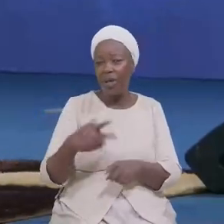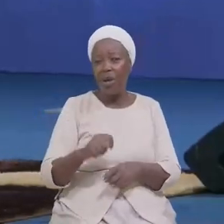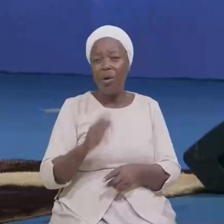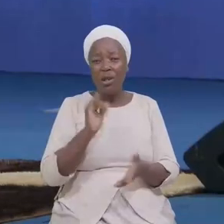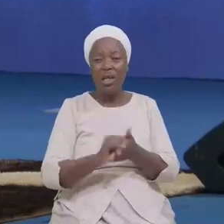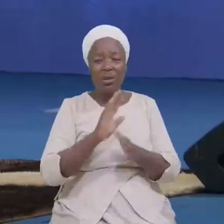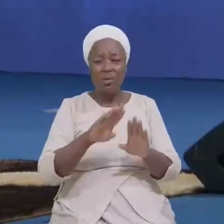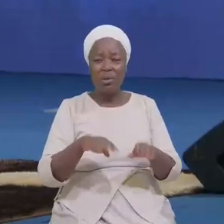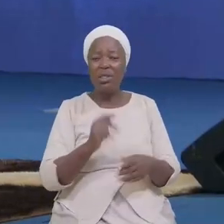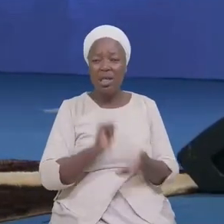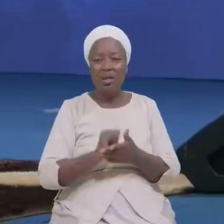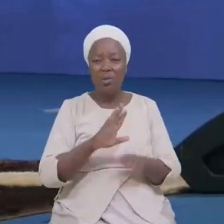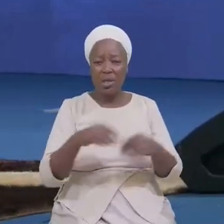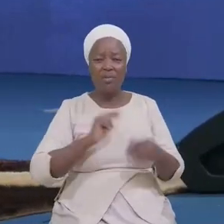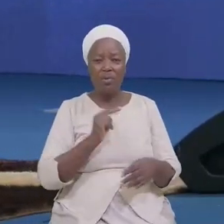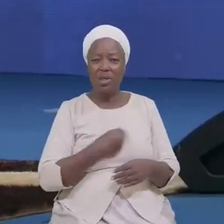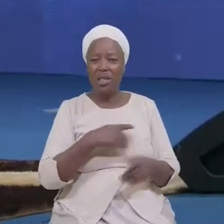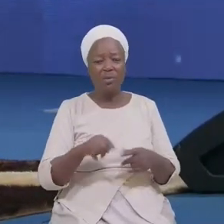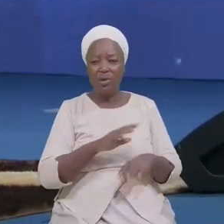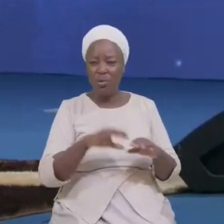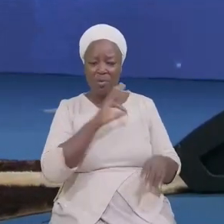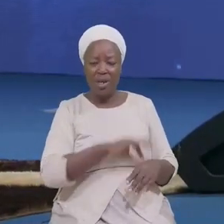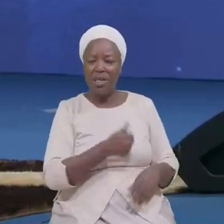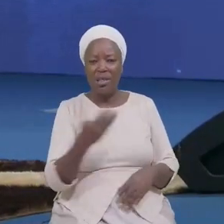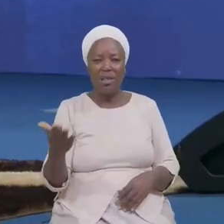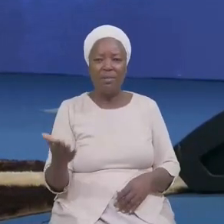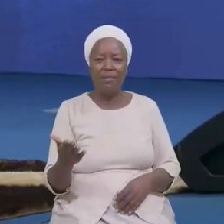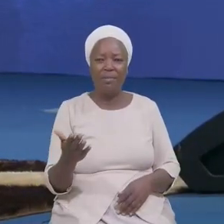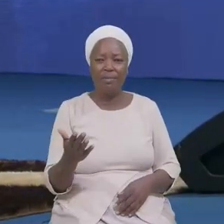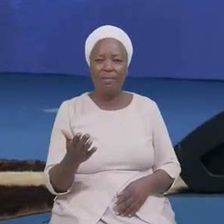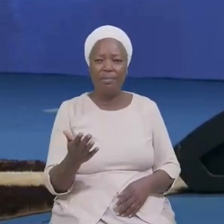Quand nous sommes allés très loin du bienfaiteur et ne méritons rien.